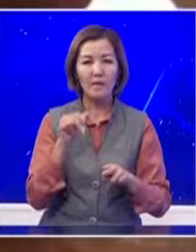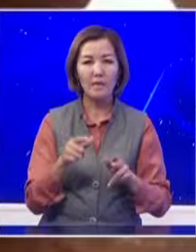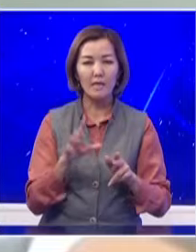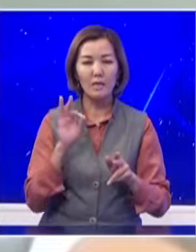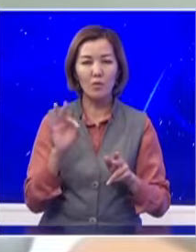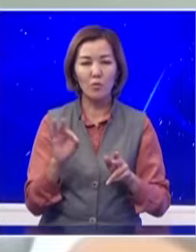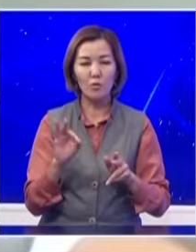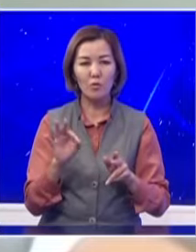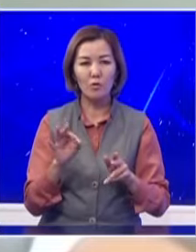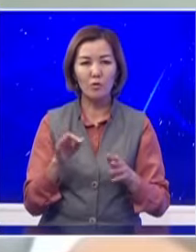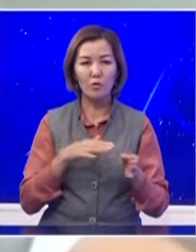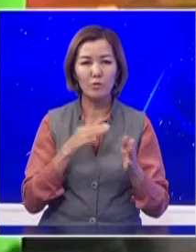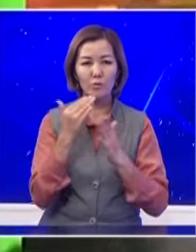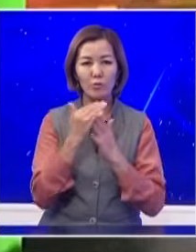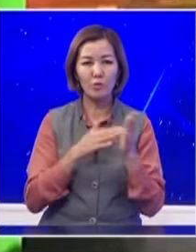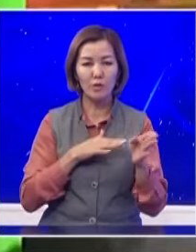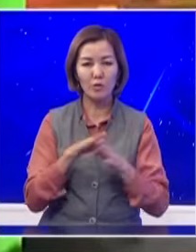арқылы жүзеге асырылды.